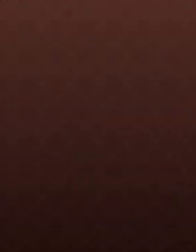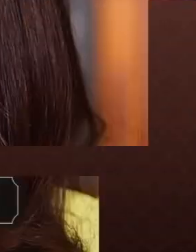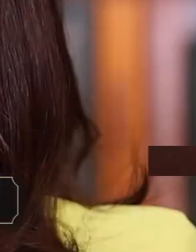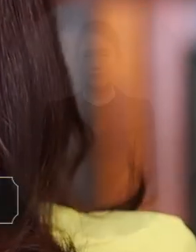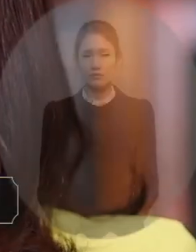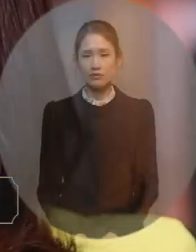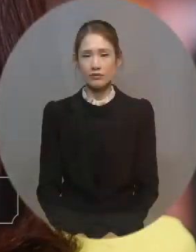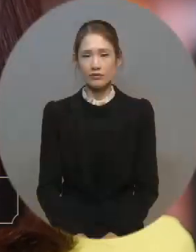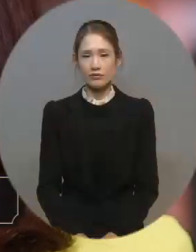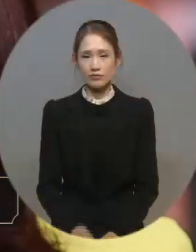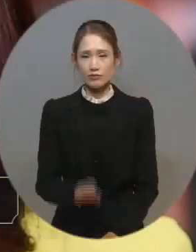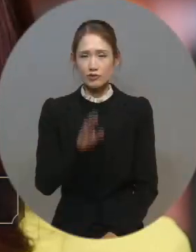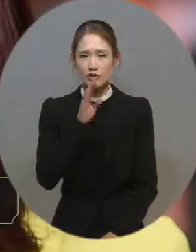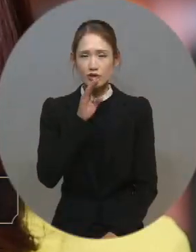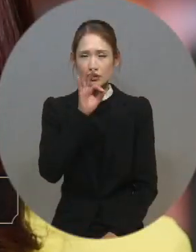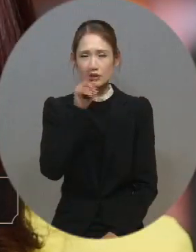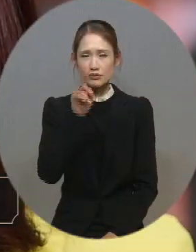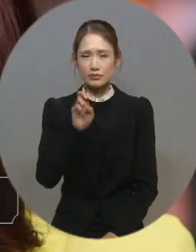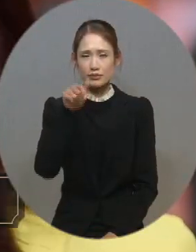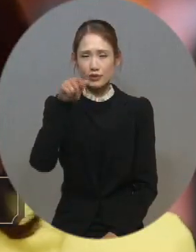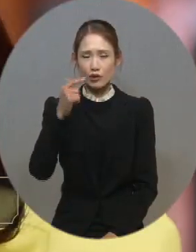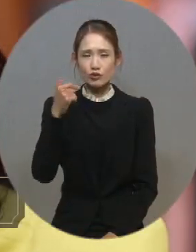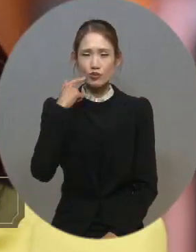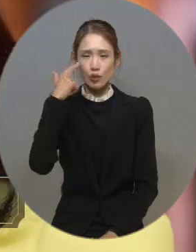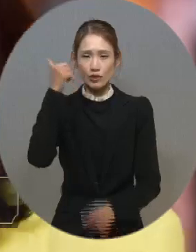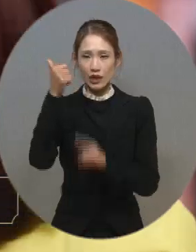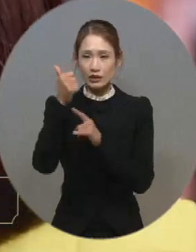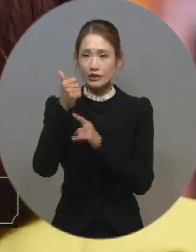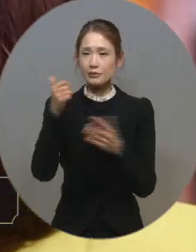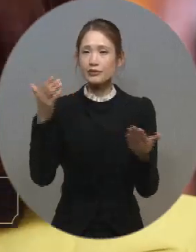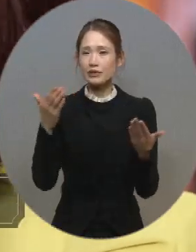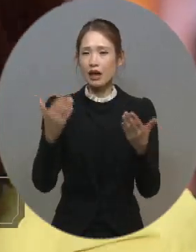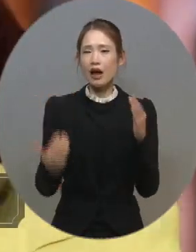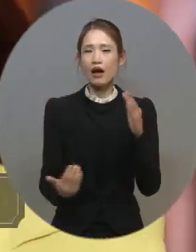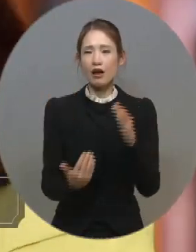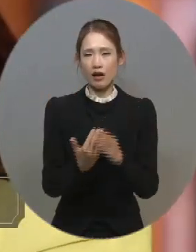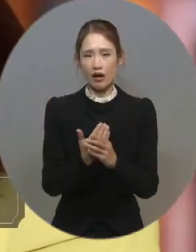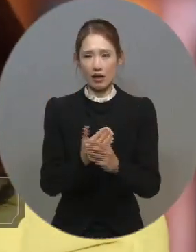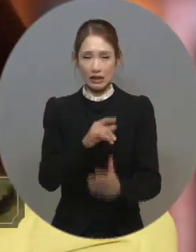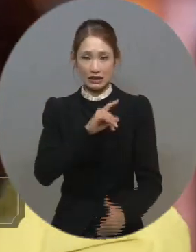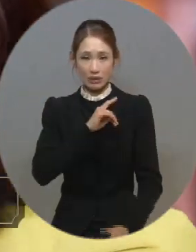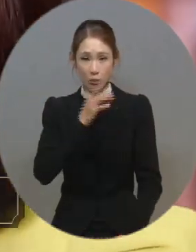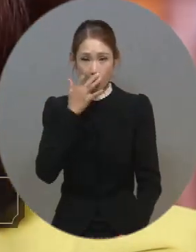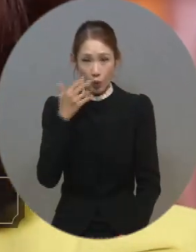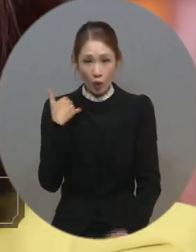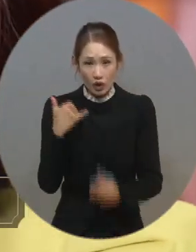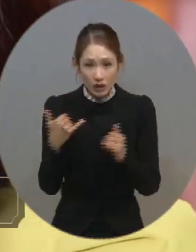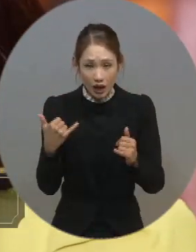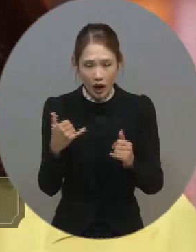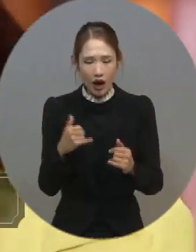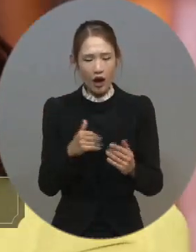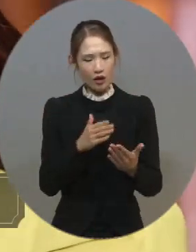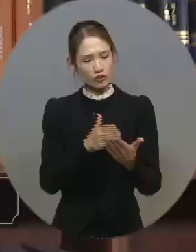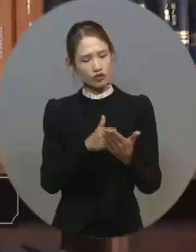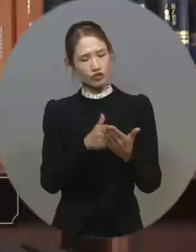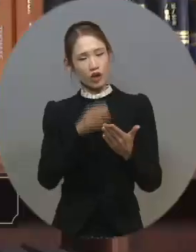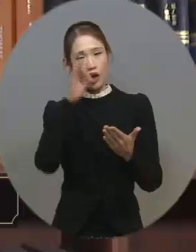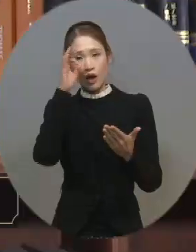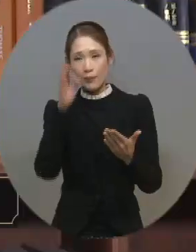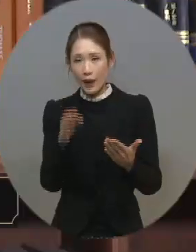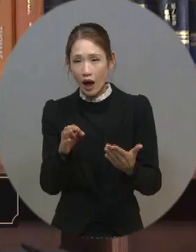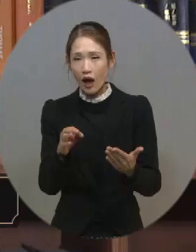사실 임현수 목사님 그 사건은 저희가 목사님 성함을 모르는 사람들이라도 한 번쯤은 저희가 뉴스에서 다 듣고